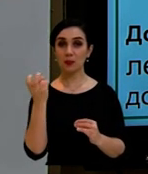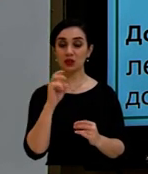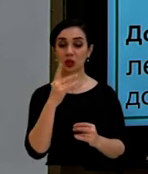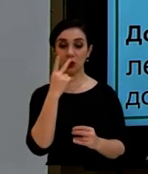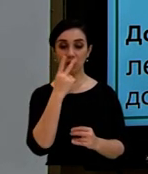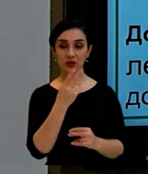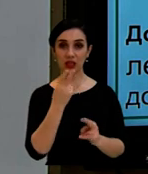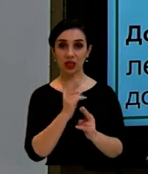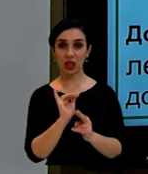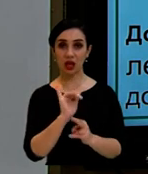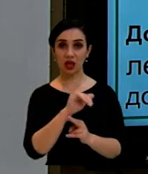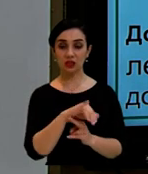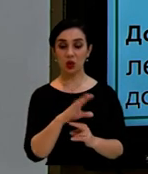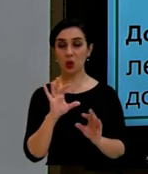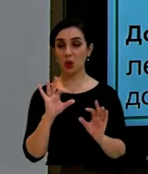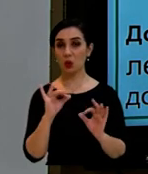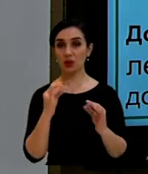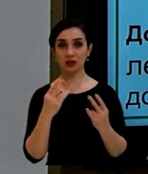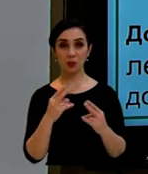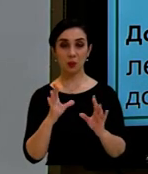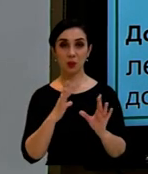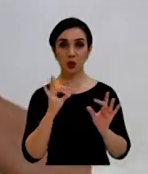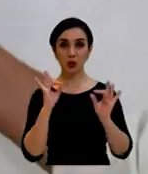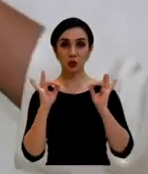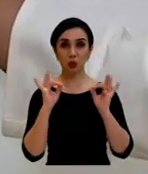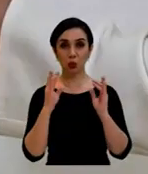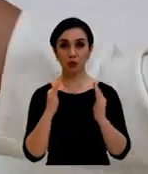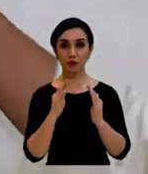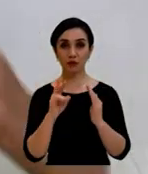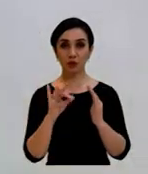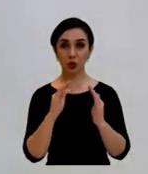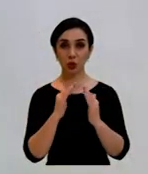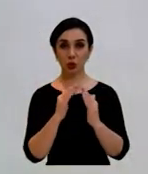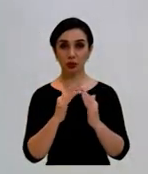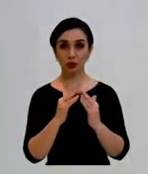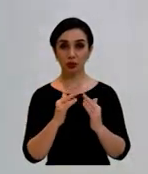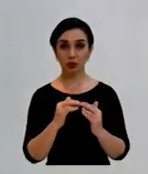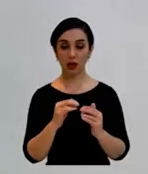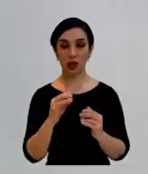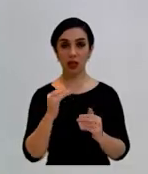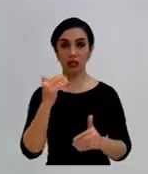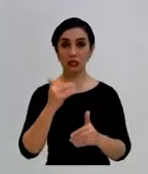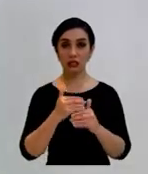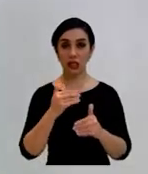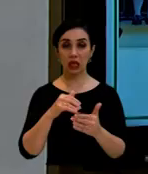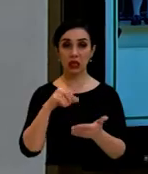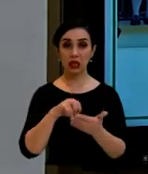увидела этих гостей ой какой поднялся шум в доме сына